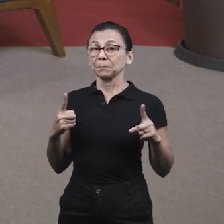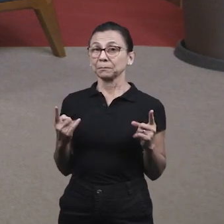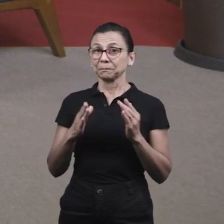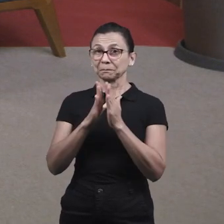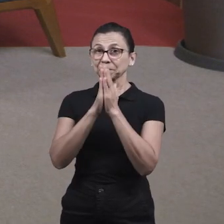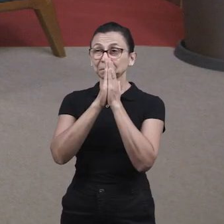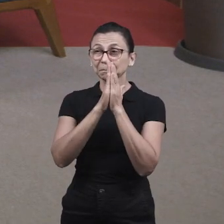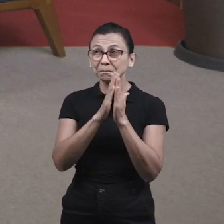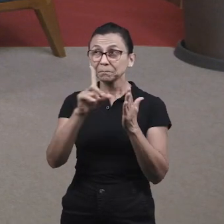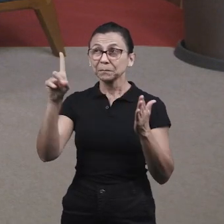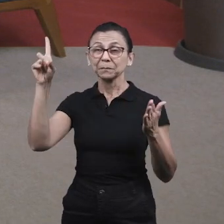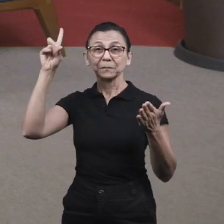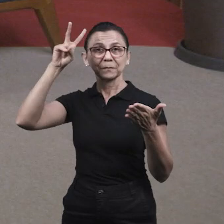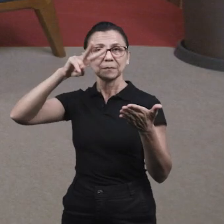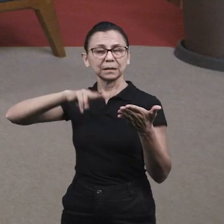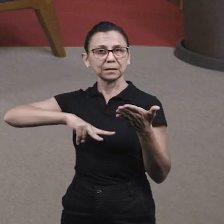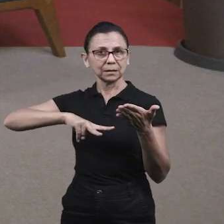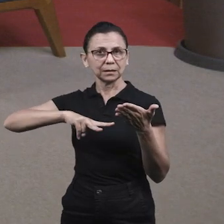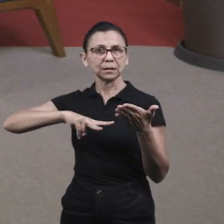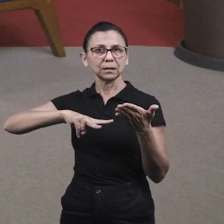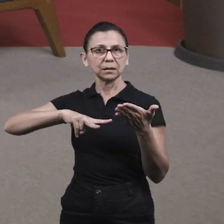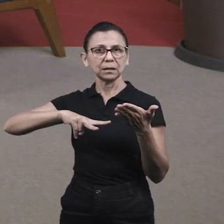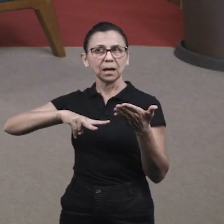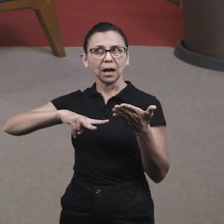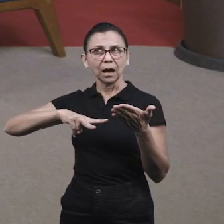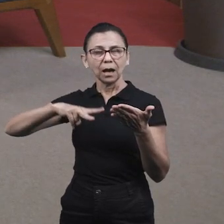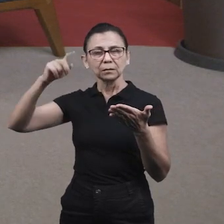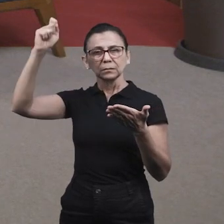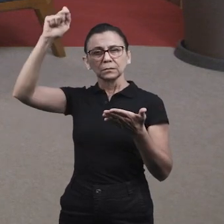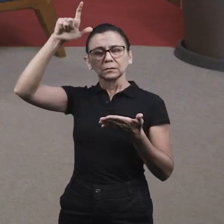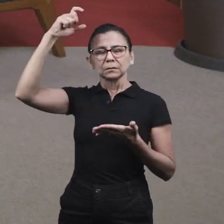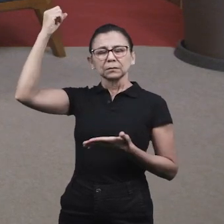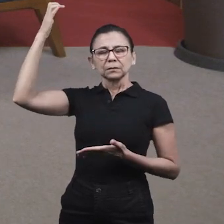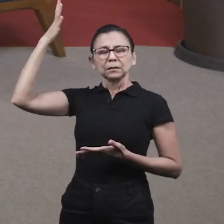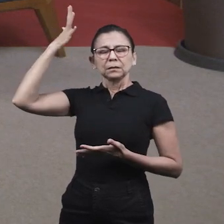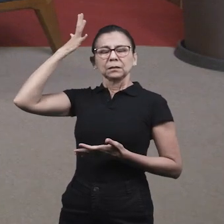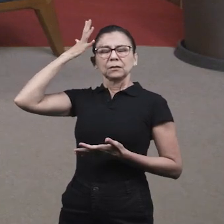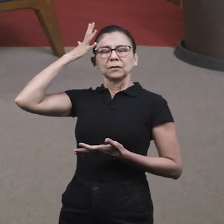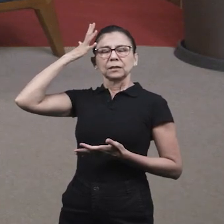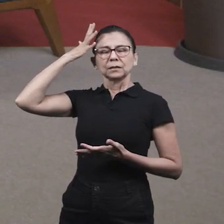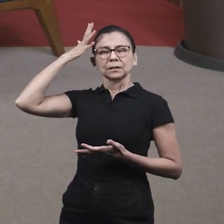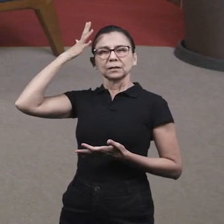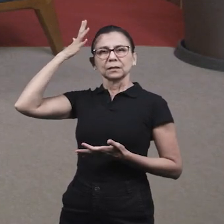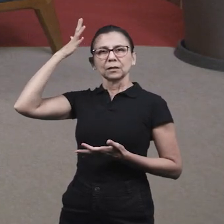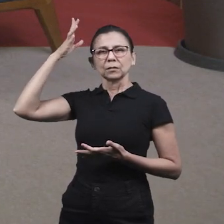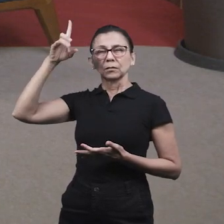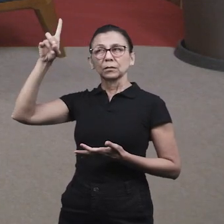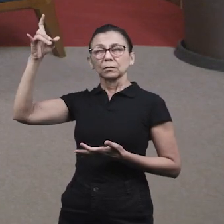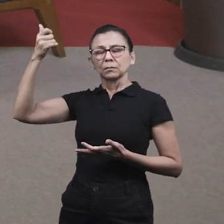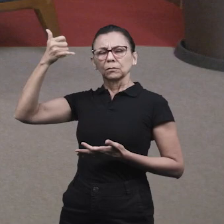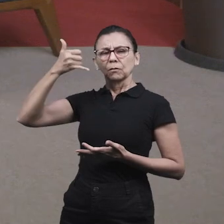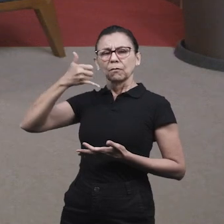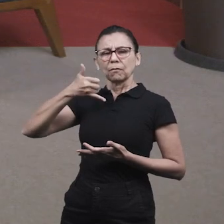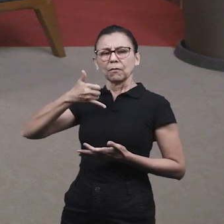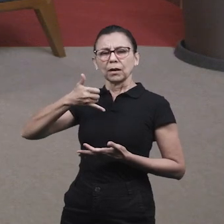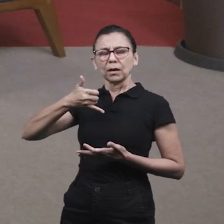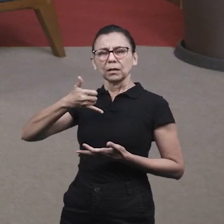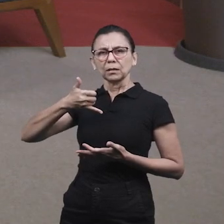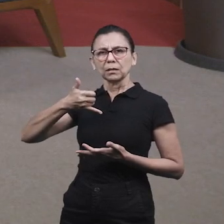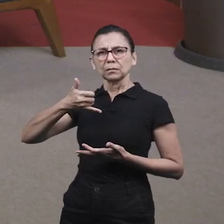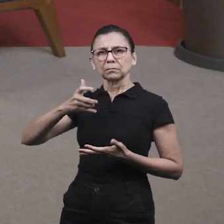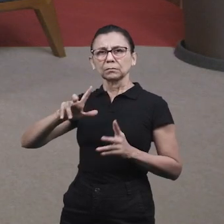La parole dans la lettre. Mais la parole dans la révélation, c'est-à-dire